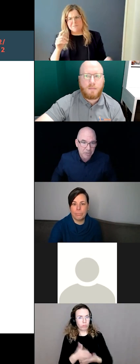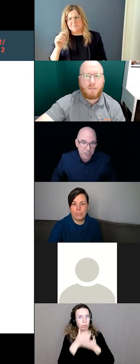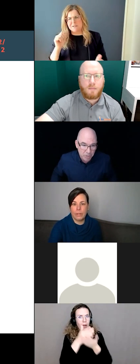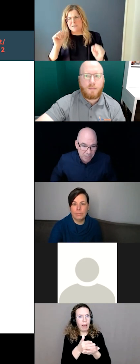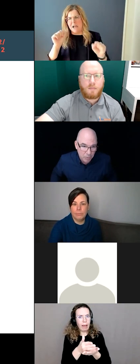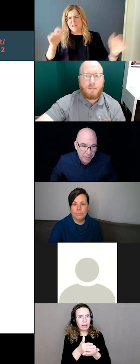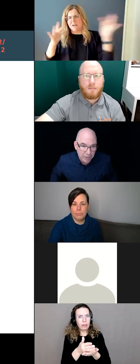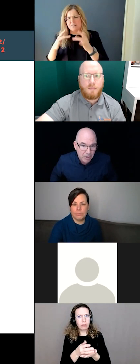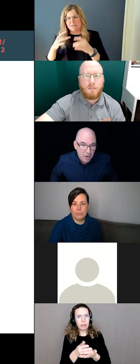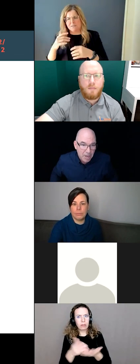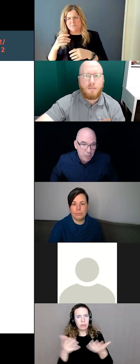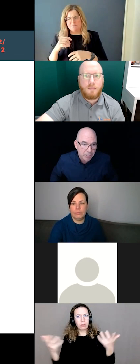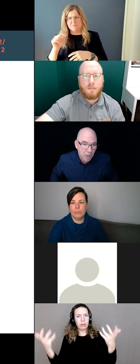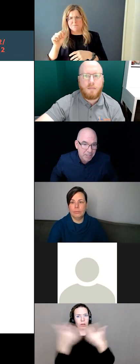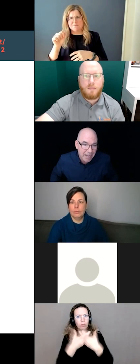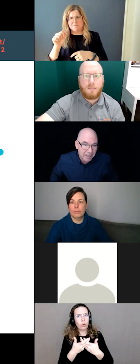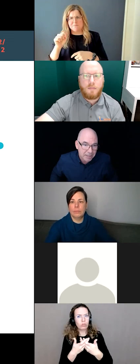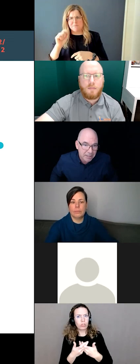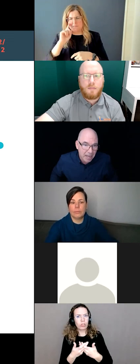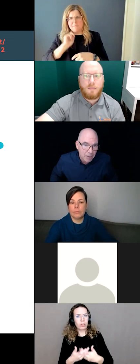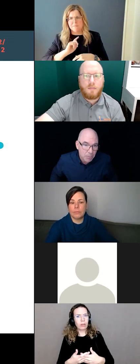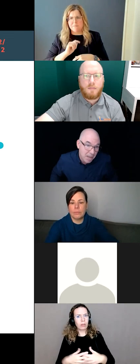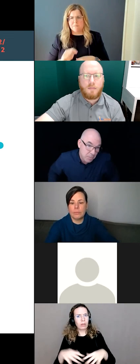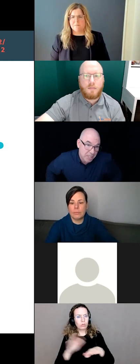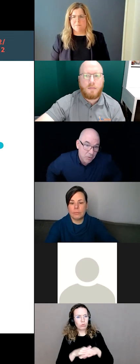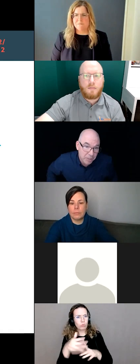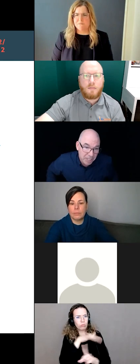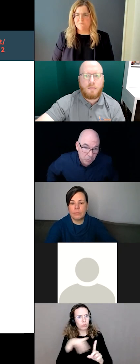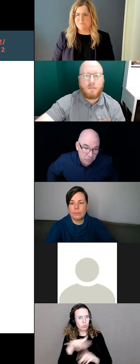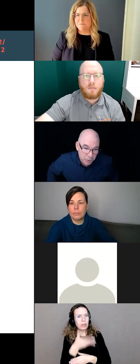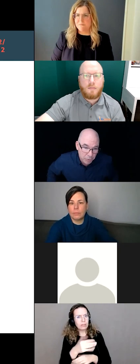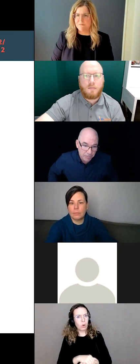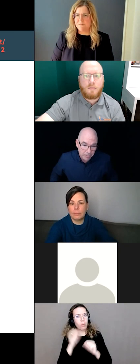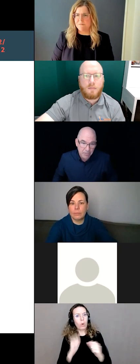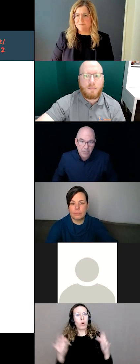dans cette situation. Vous pouvez contacter soit moi-même, par exemple.